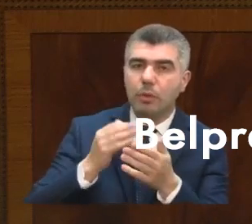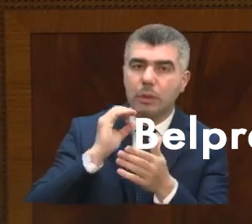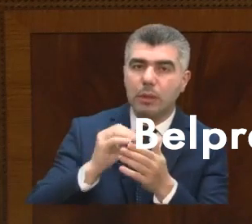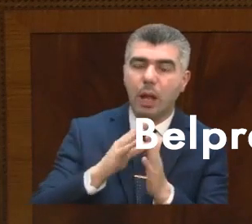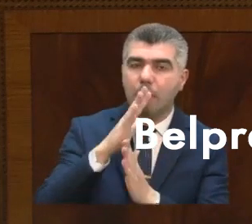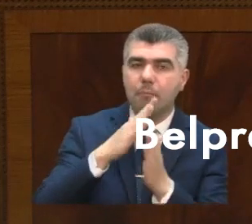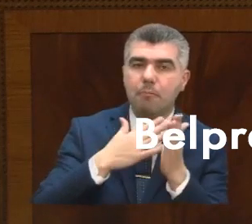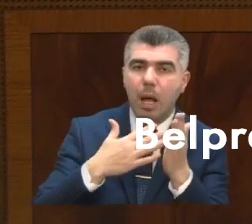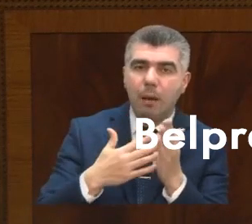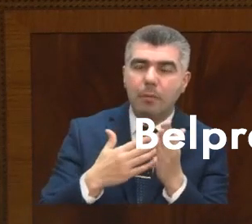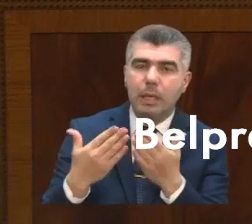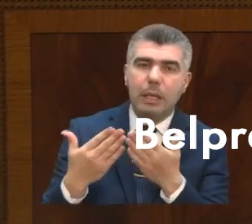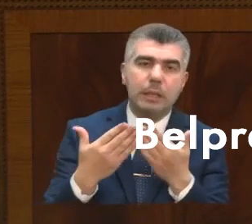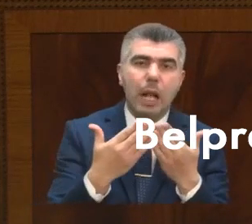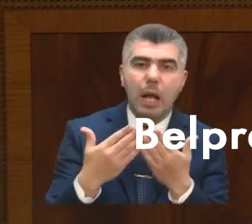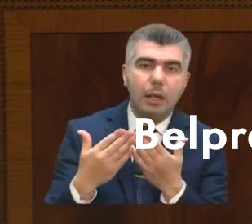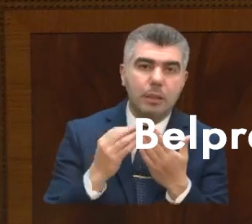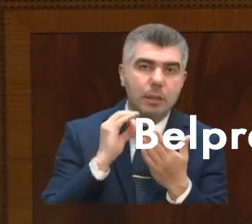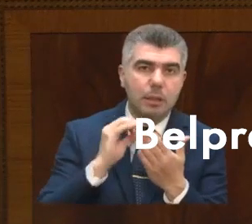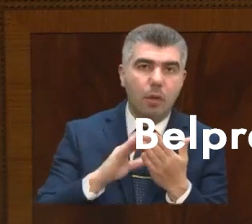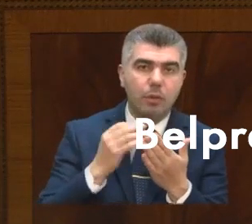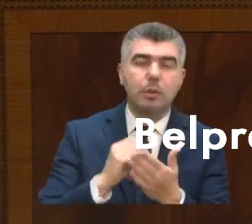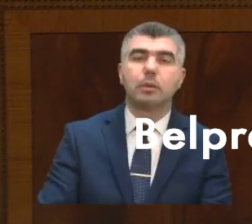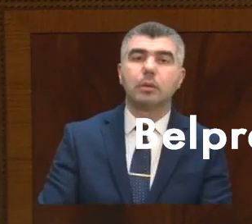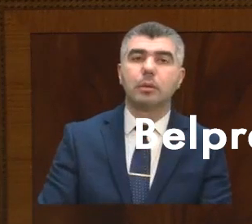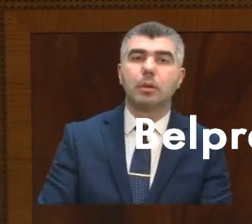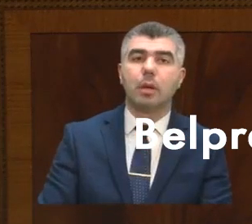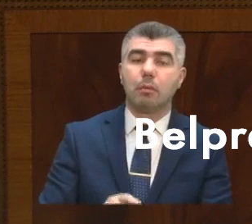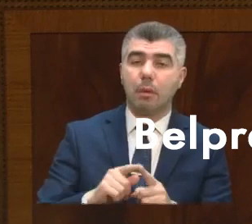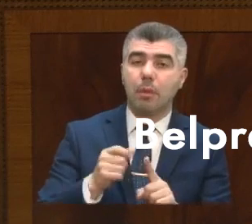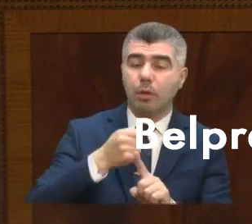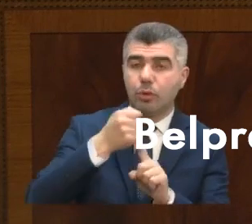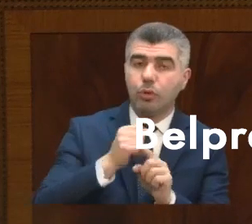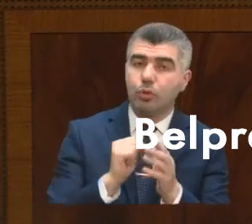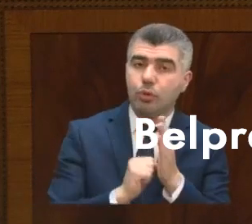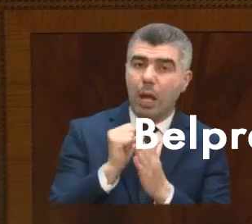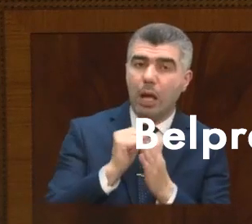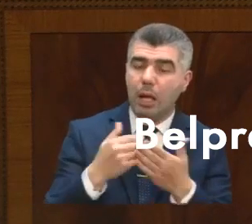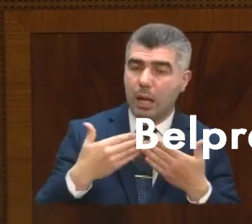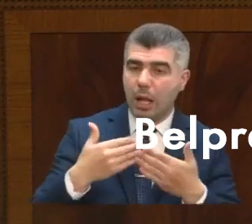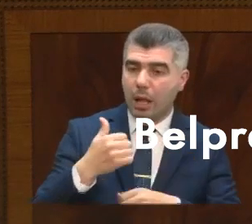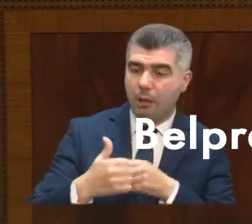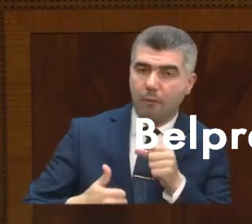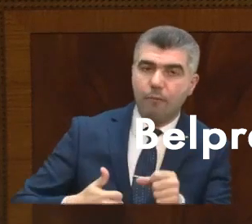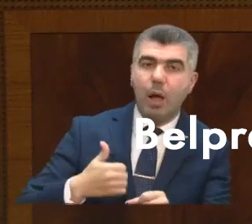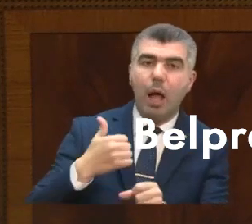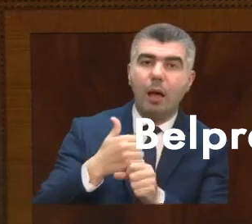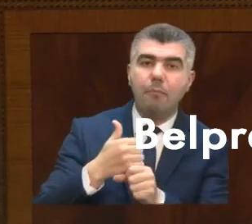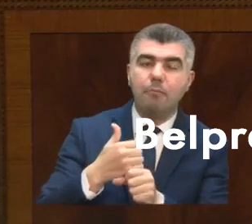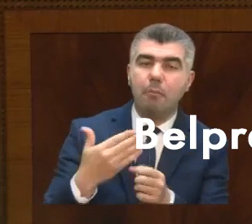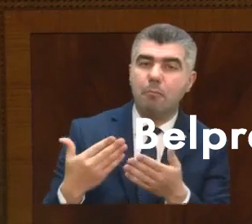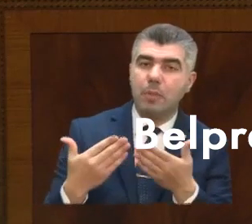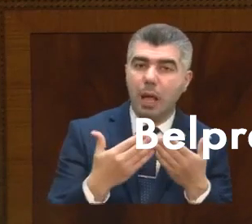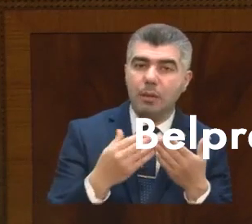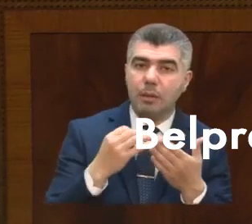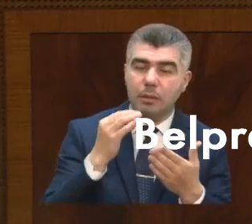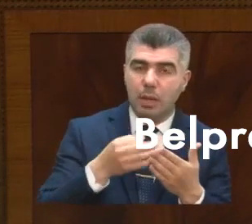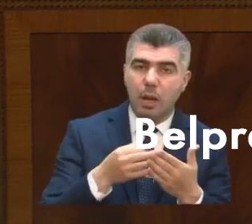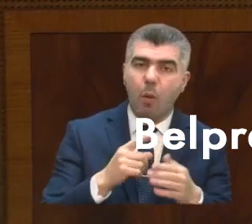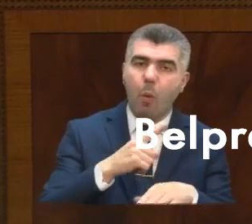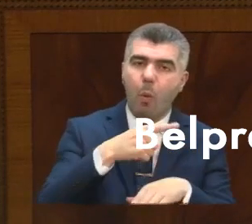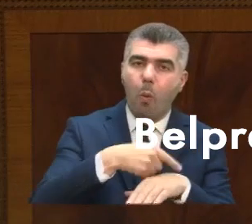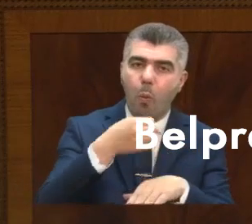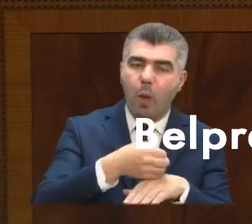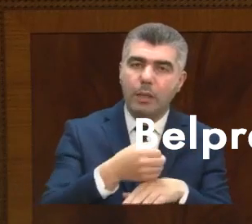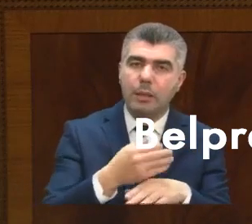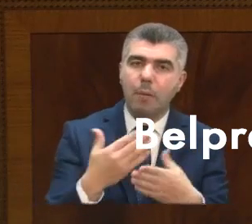البرامج الدراسية وتكييفها مع متطلبات إنجاح الموسم الدراسي إذا ما تم الاستثمار الأمثل للزمن